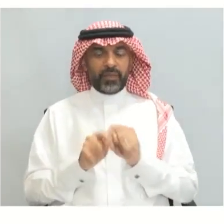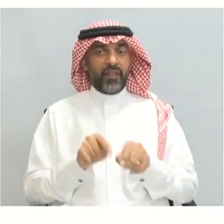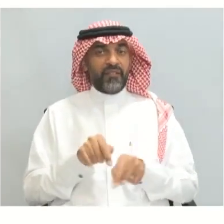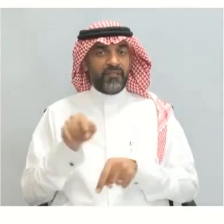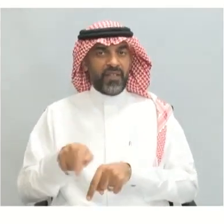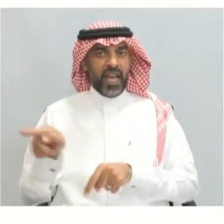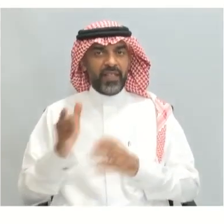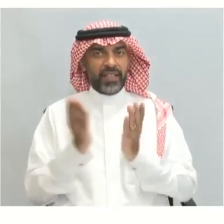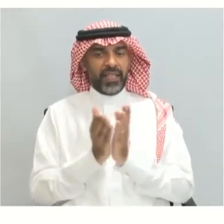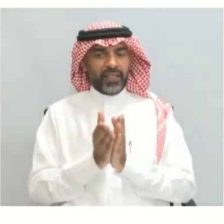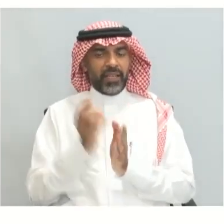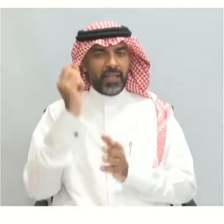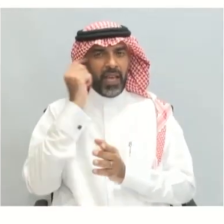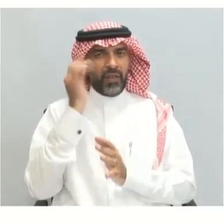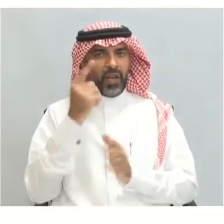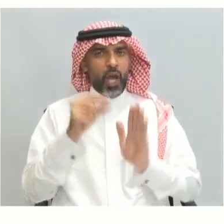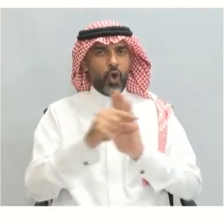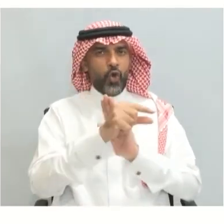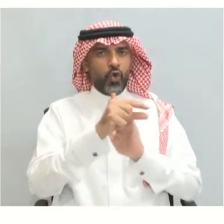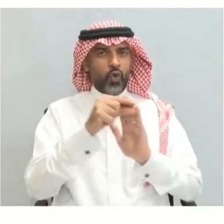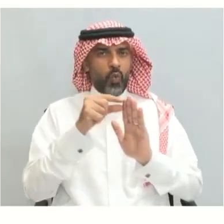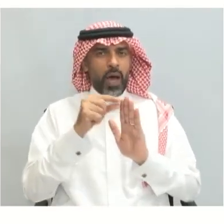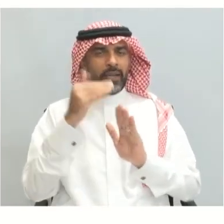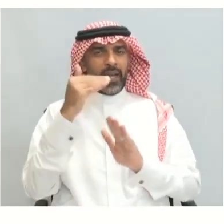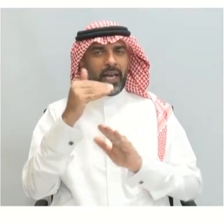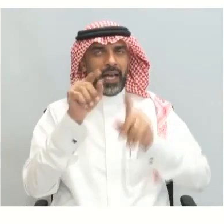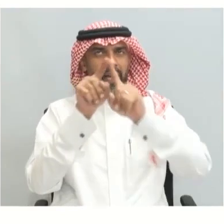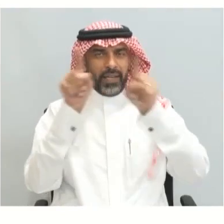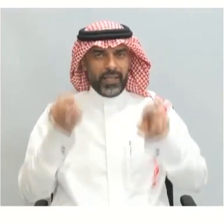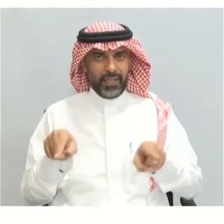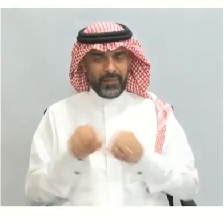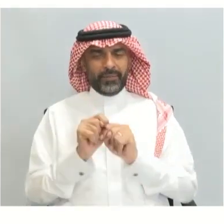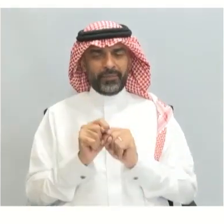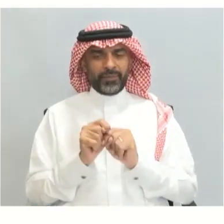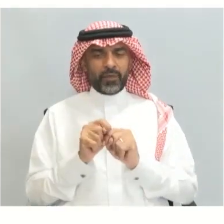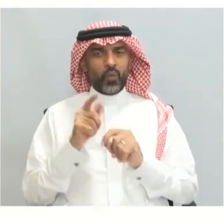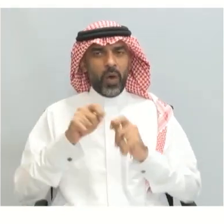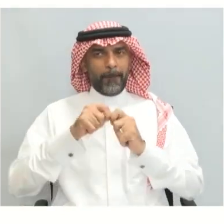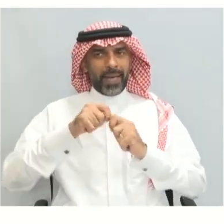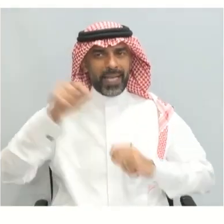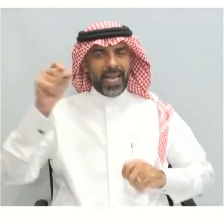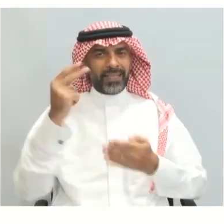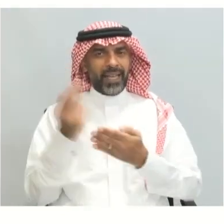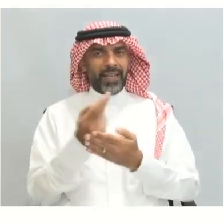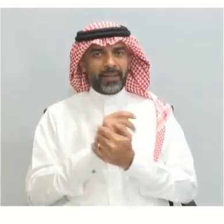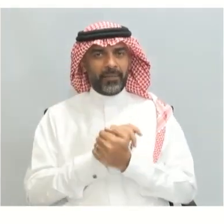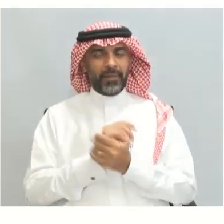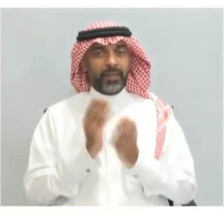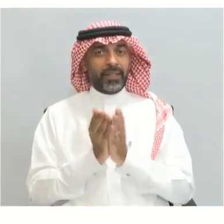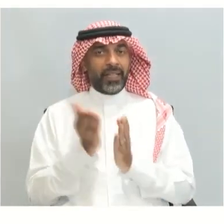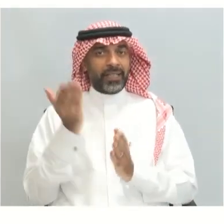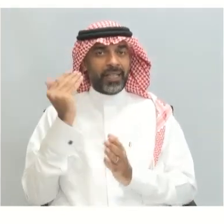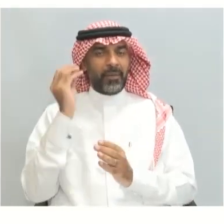الدرس نتعرف انا وانتم على عنوان الخريطه ومقياس الرسم في الدرس السابق ابنائي تعرفنا